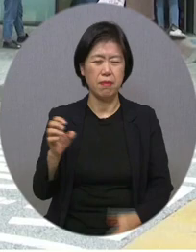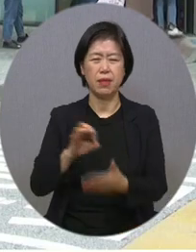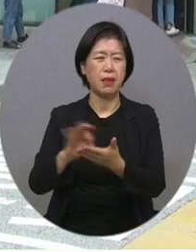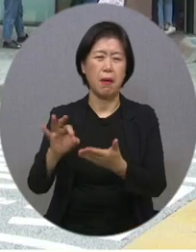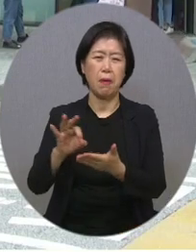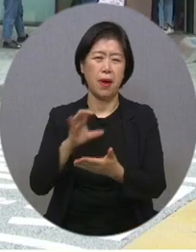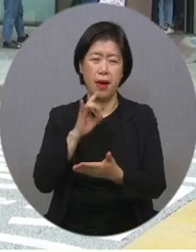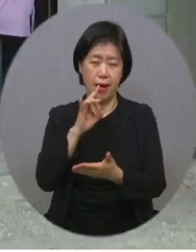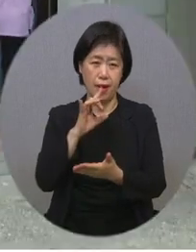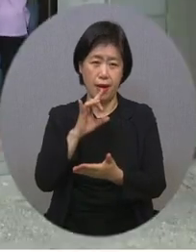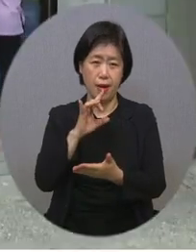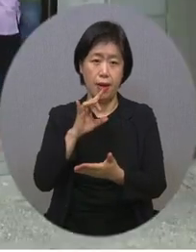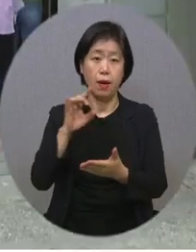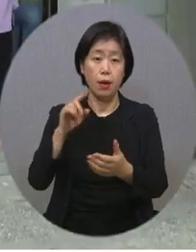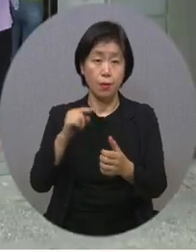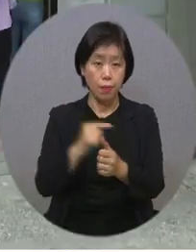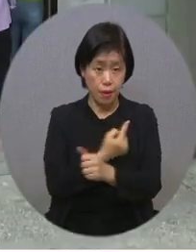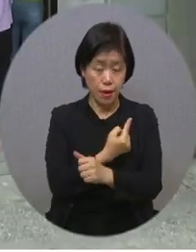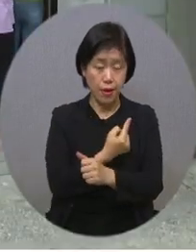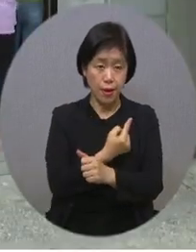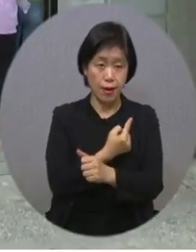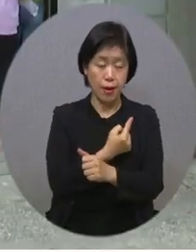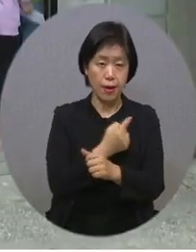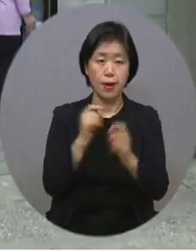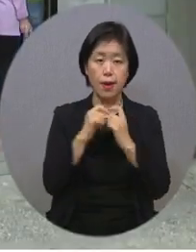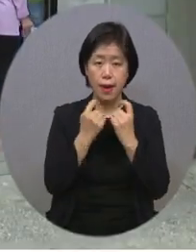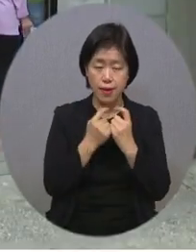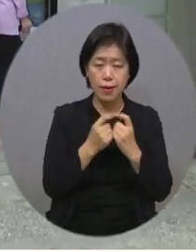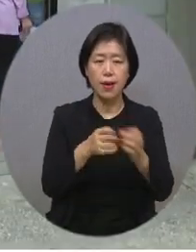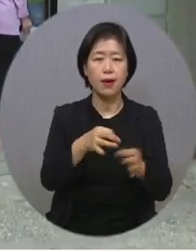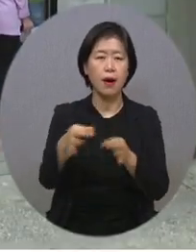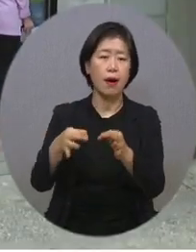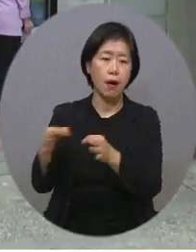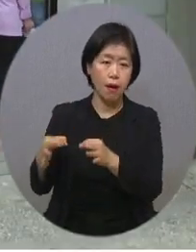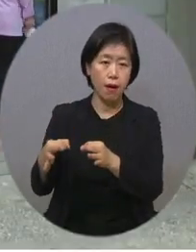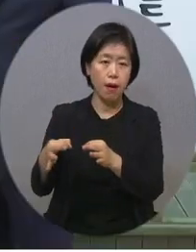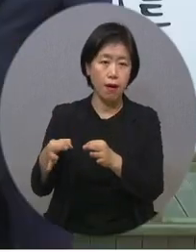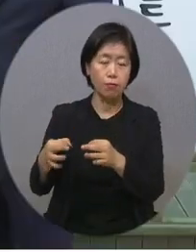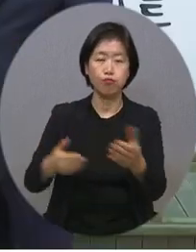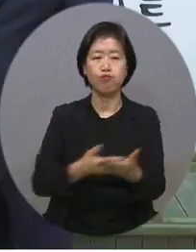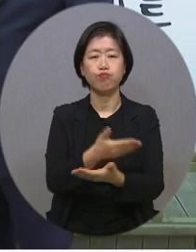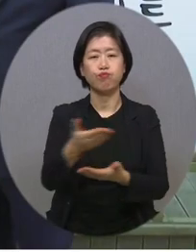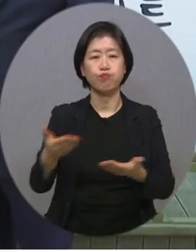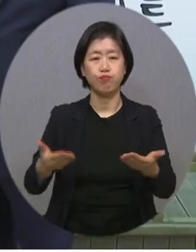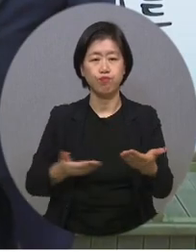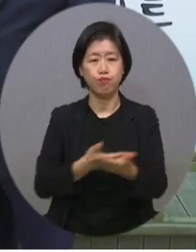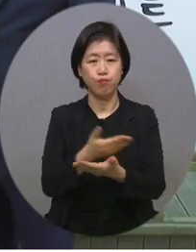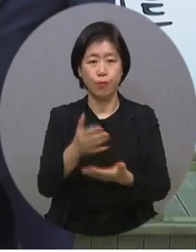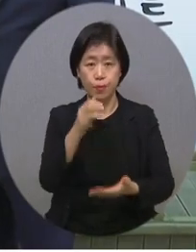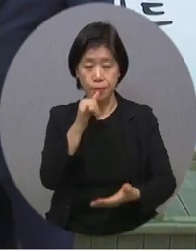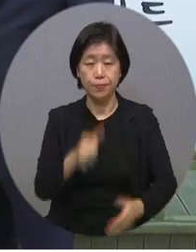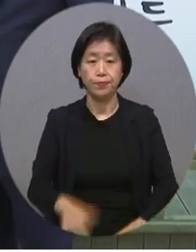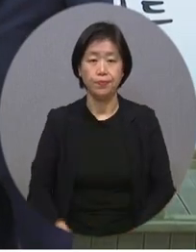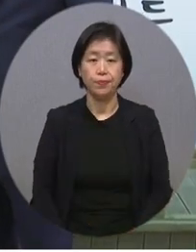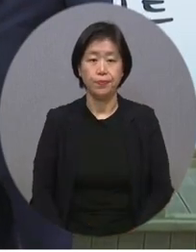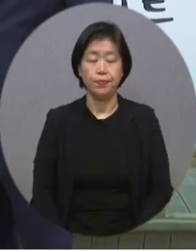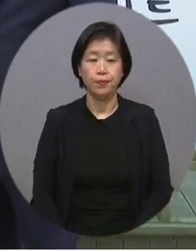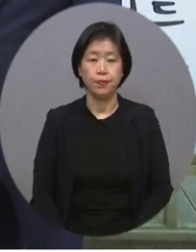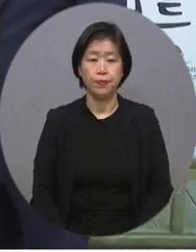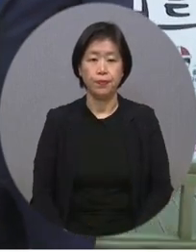안 되니까 지역 내에서 이게 선순환 구조를 소비 선순환 구조를 시켜서 지역 경제를 지키자는 뜻이기 때문에